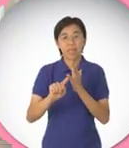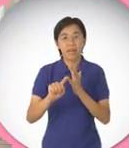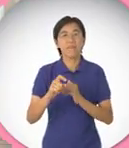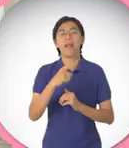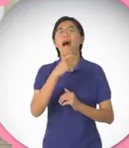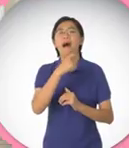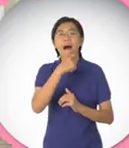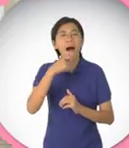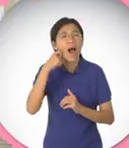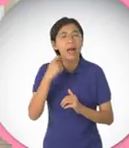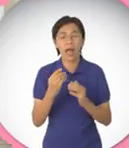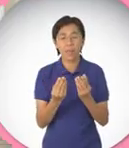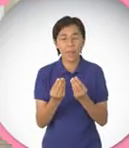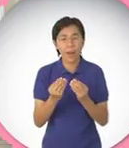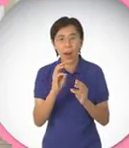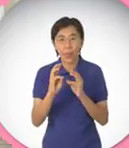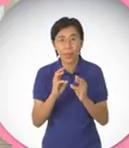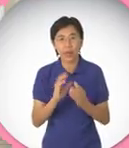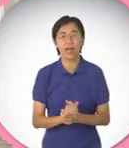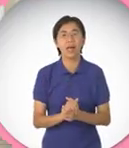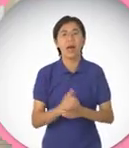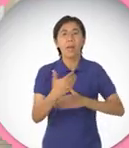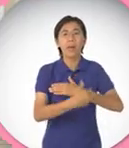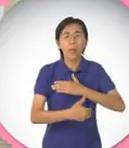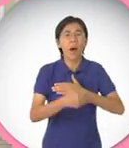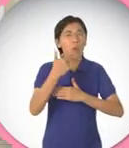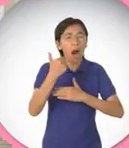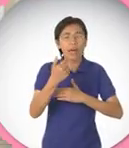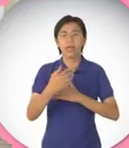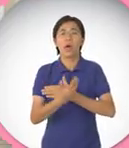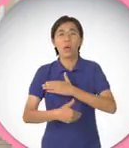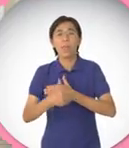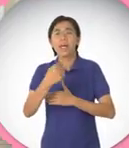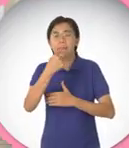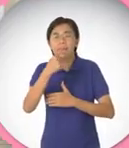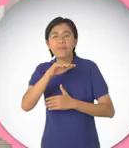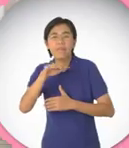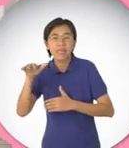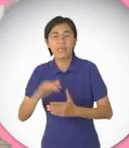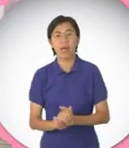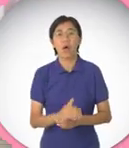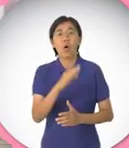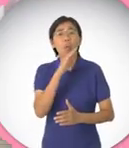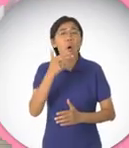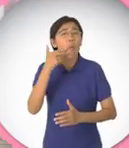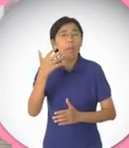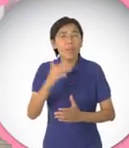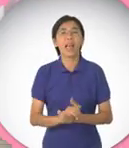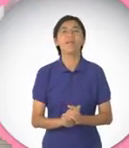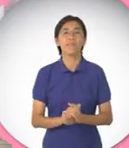หรับขนมปังหวานกับยีสต์สำหรับขนมปังจืดถ้าในส่วนผสมของขนมปังเรามีน้ำตาลน้อยมากหรือไม่มีเลยเนี่ยก็ให้ใช้ยีสต์สำหรับขนม